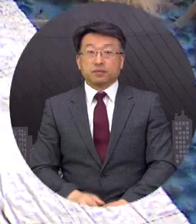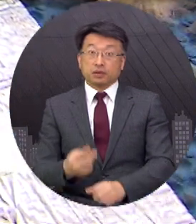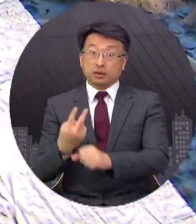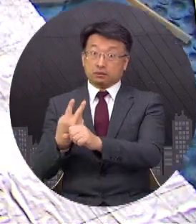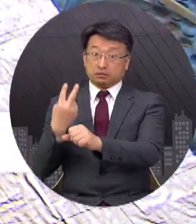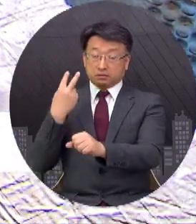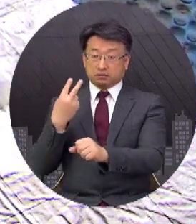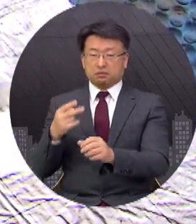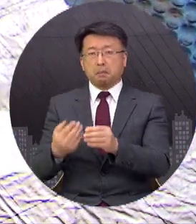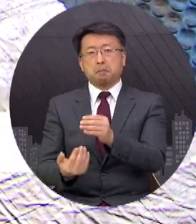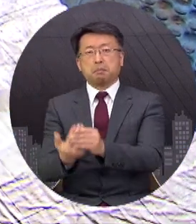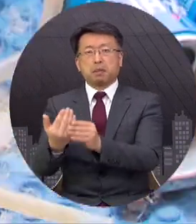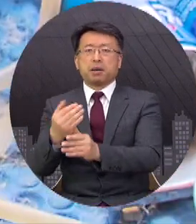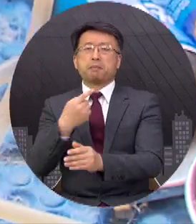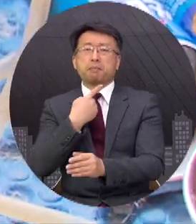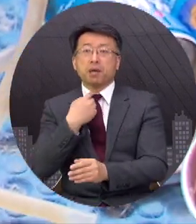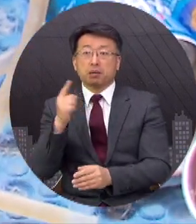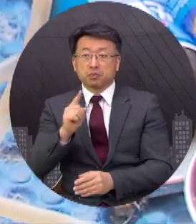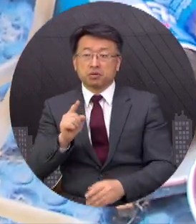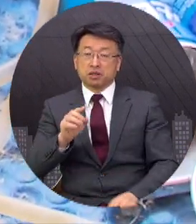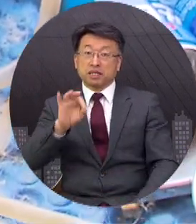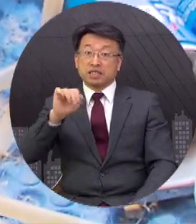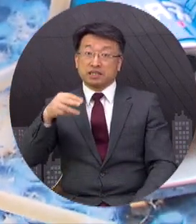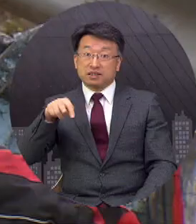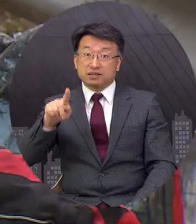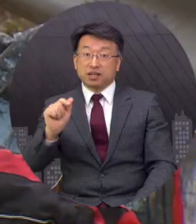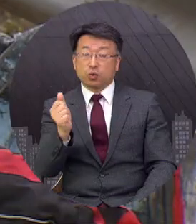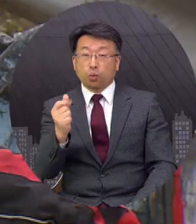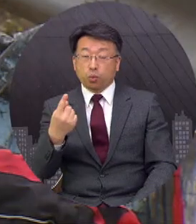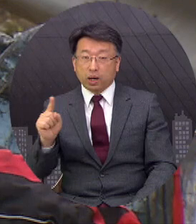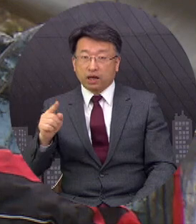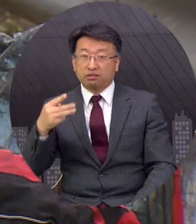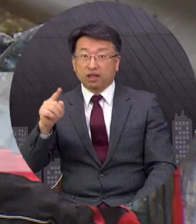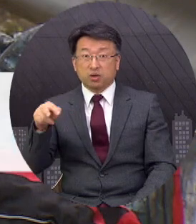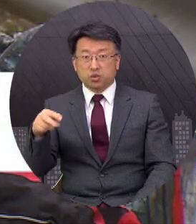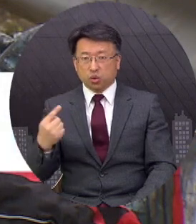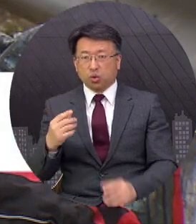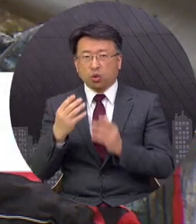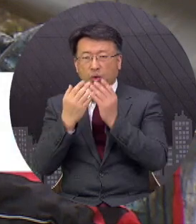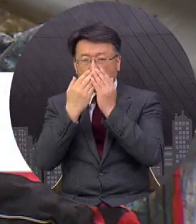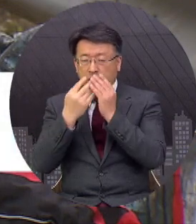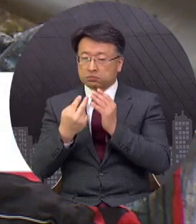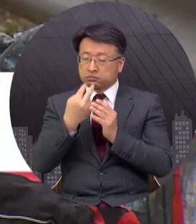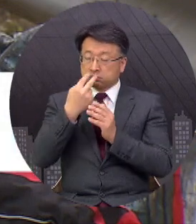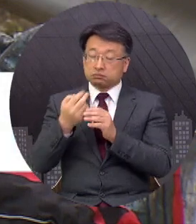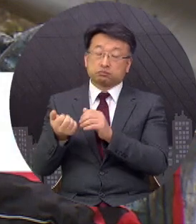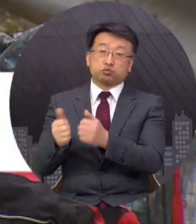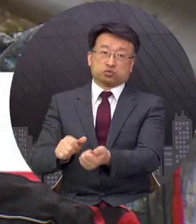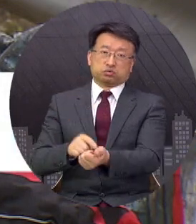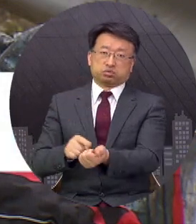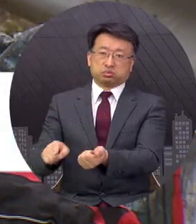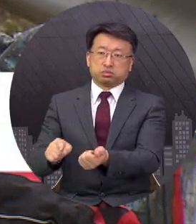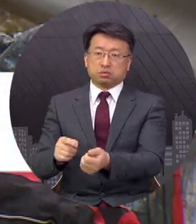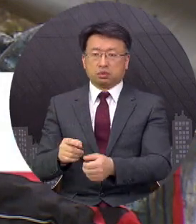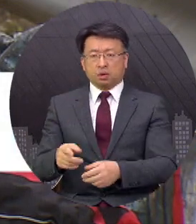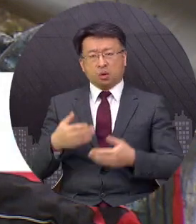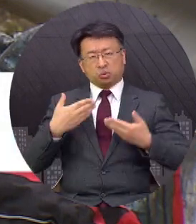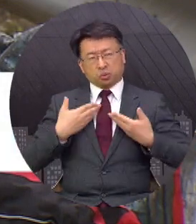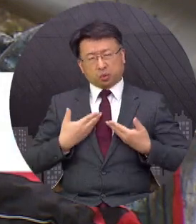2년 전 잇따라 발생한 일산화탄소 중독 사고. 조용한 거야. 점심 때도 없고 저녁 때도